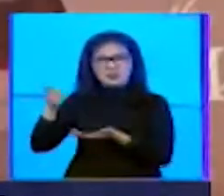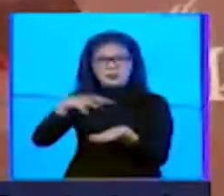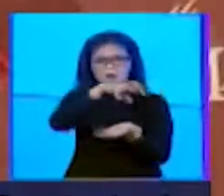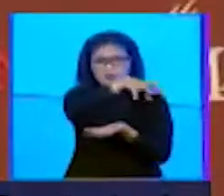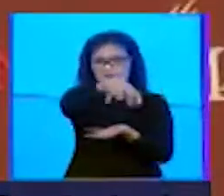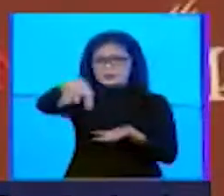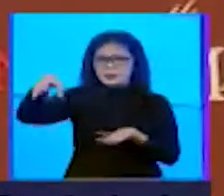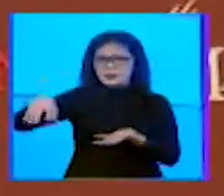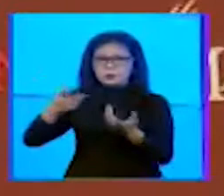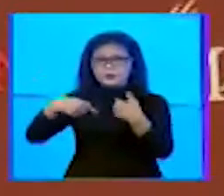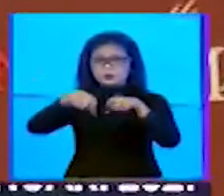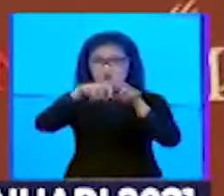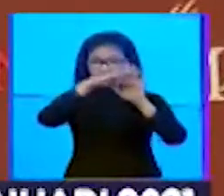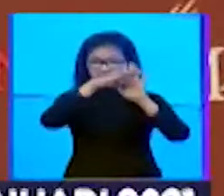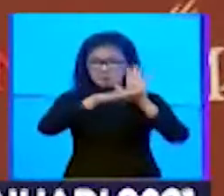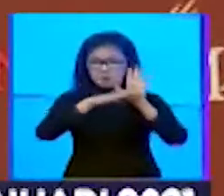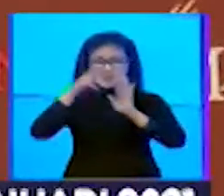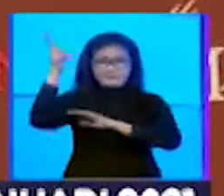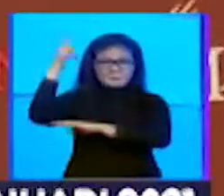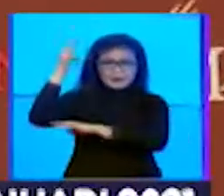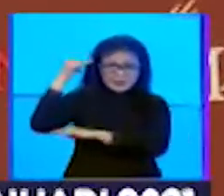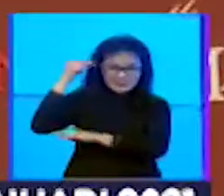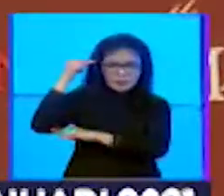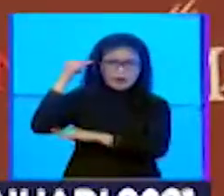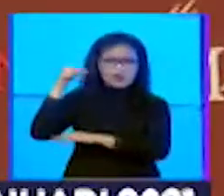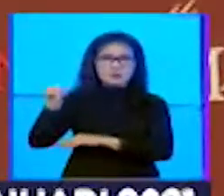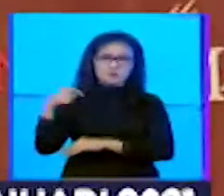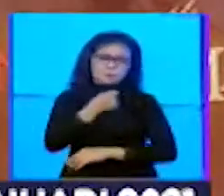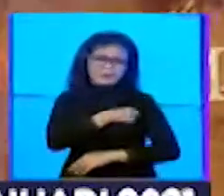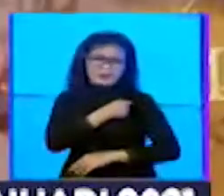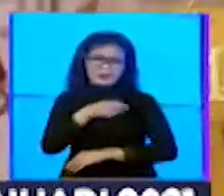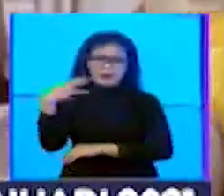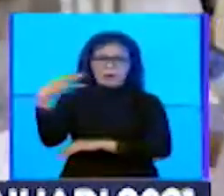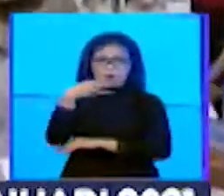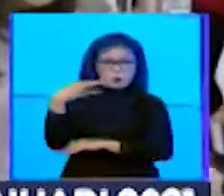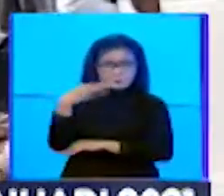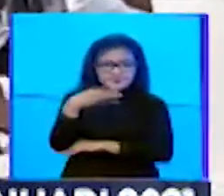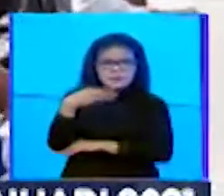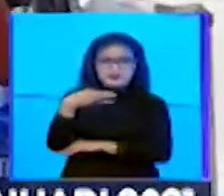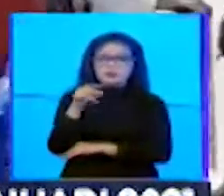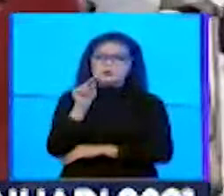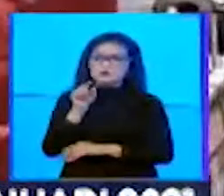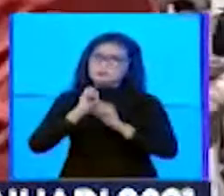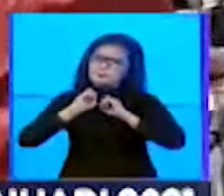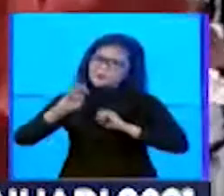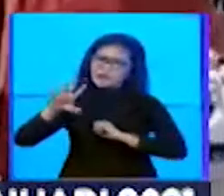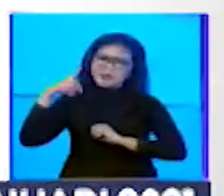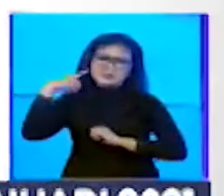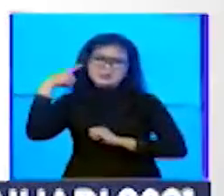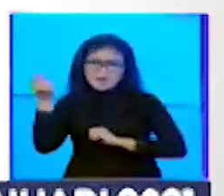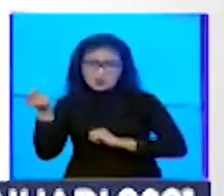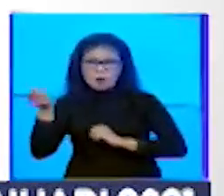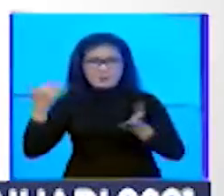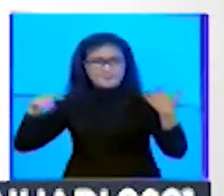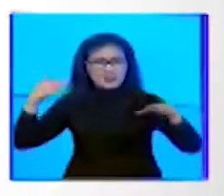pemerintah. Menko Bidang Perekonomian Erlangga Hartarto mengatakan PSBB ketat di Jawa dan Bali berlaku mengingat kondisi di wilayah tersebut saat